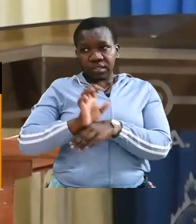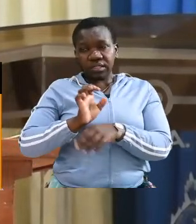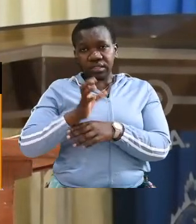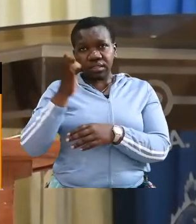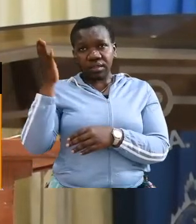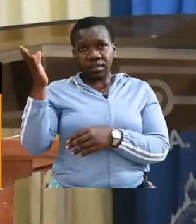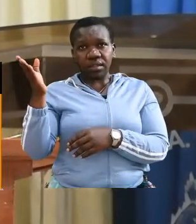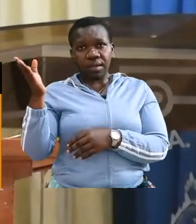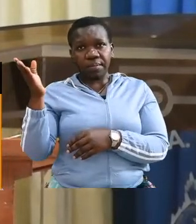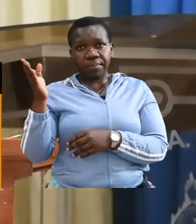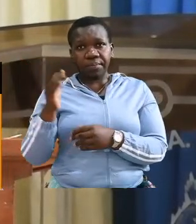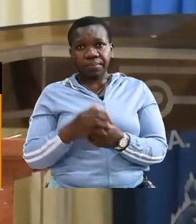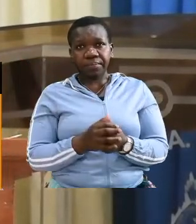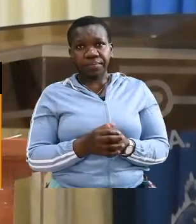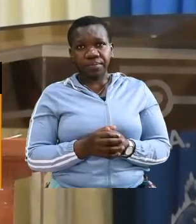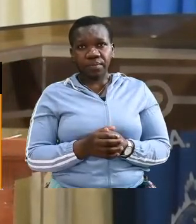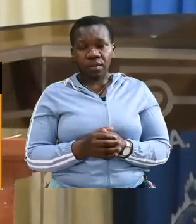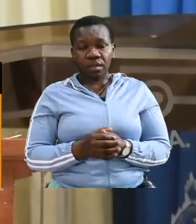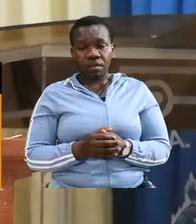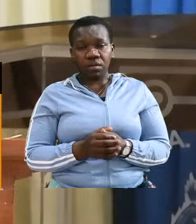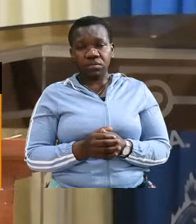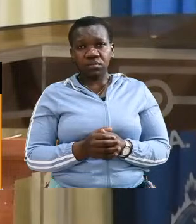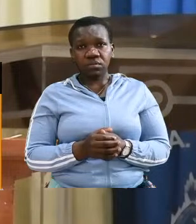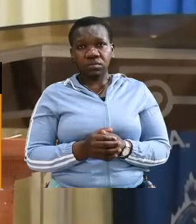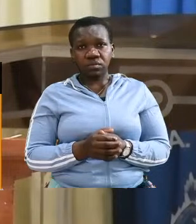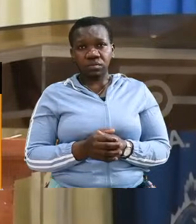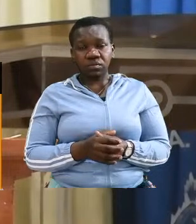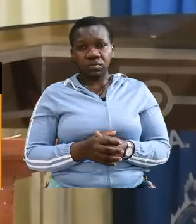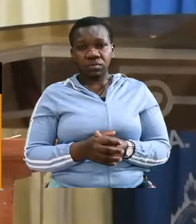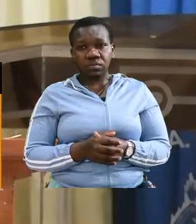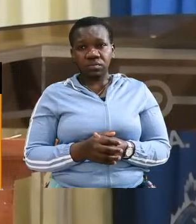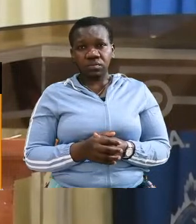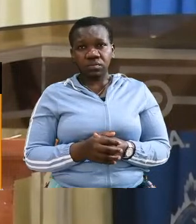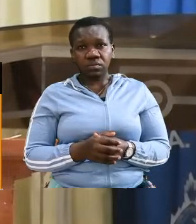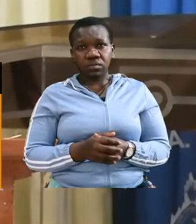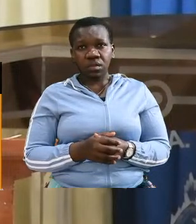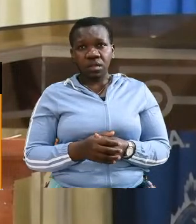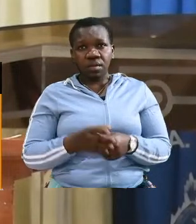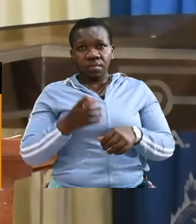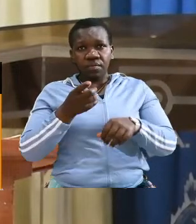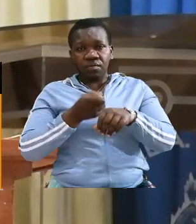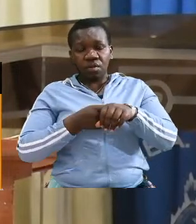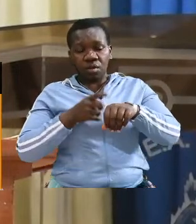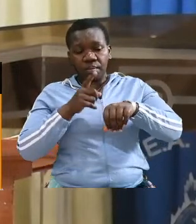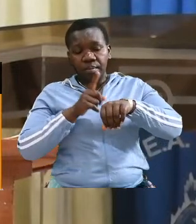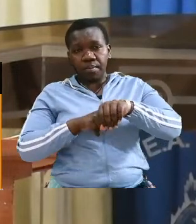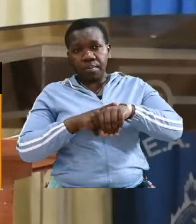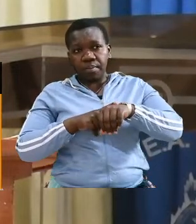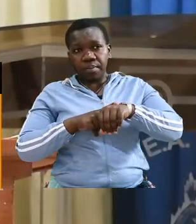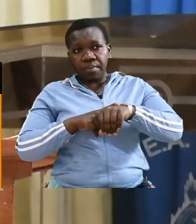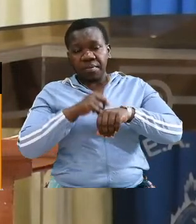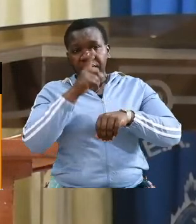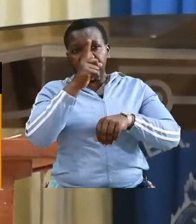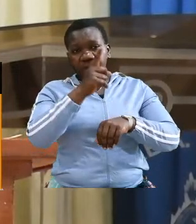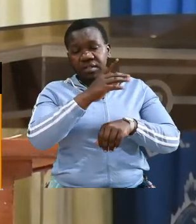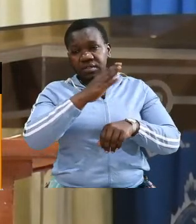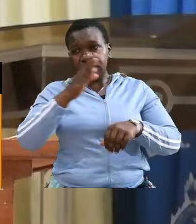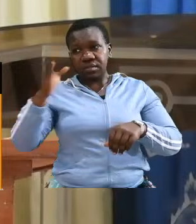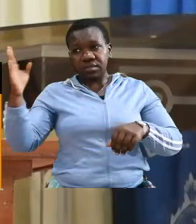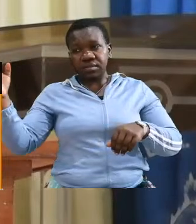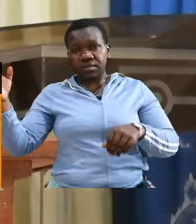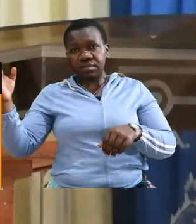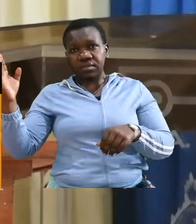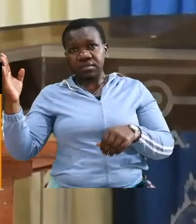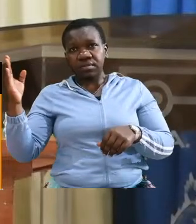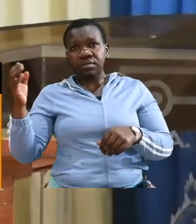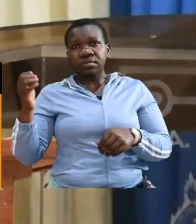Brigade annual camp itakuweko kuanzia tarehe 1 mpaka tarehe 4 mwezi wa 5.